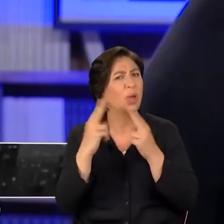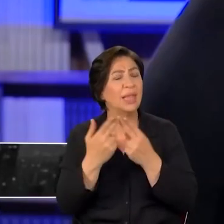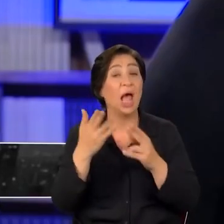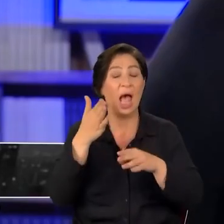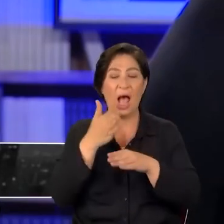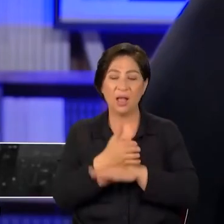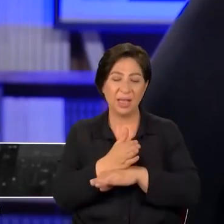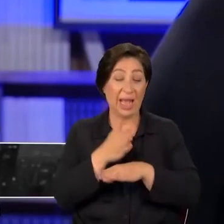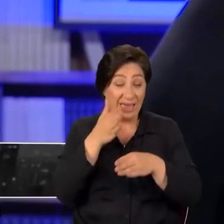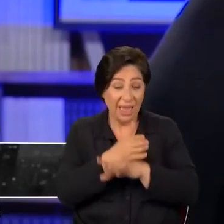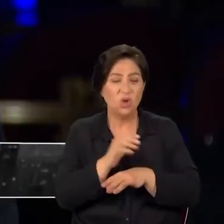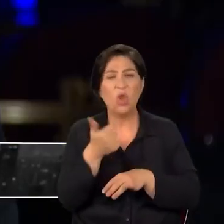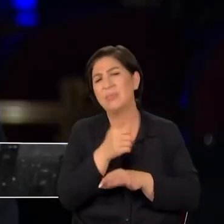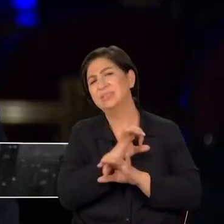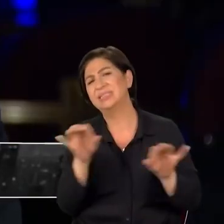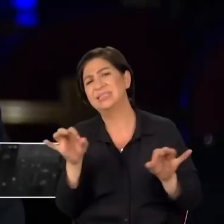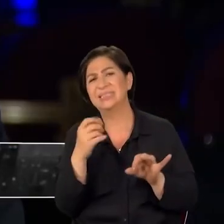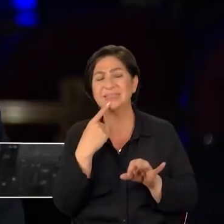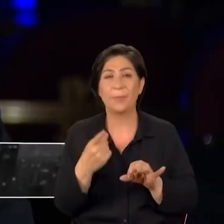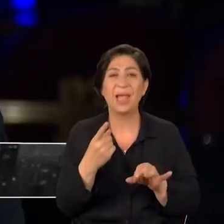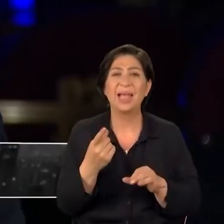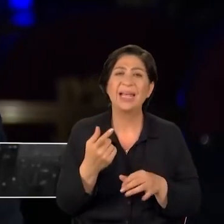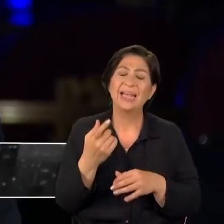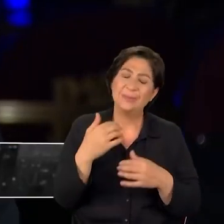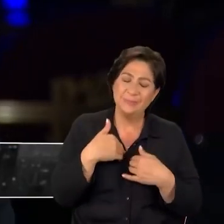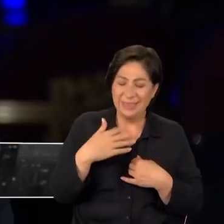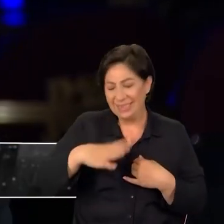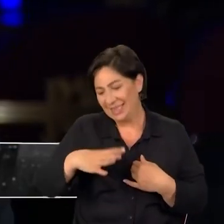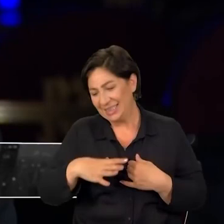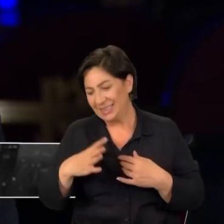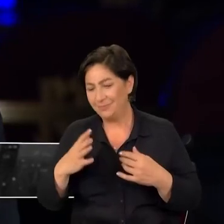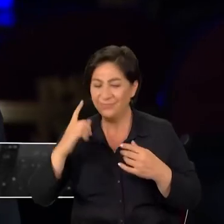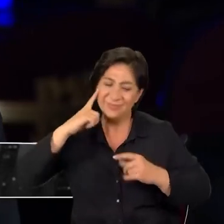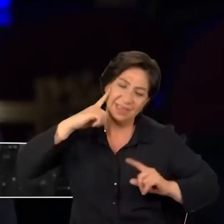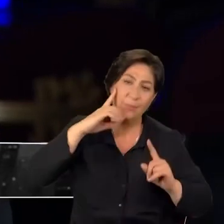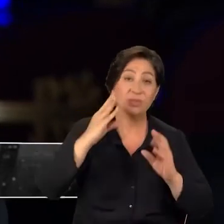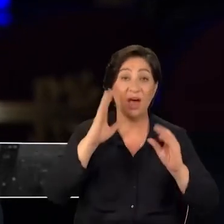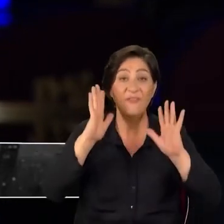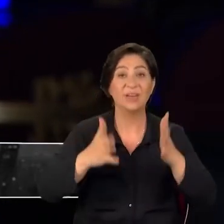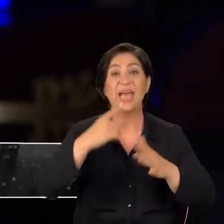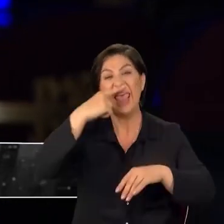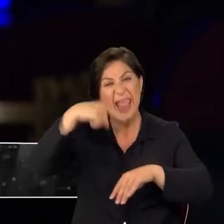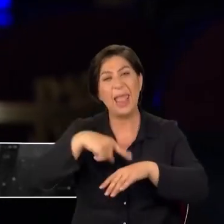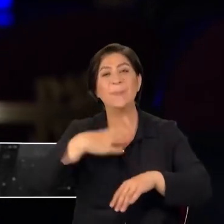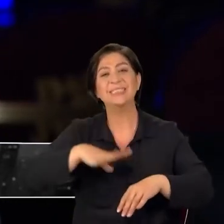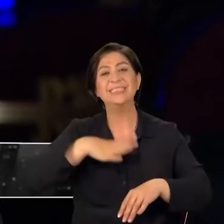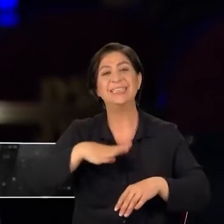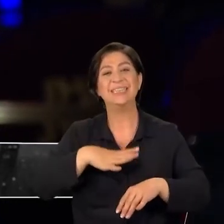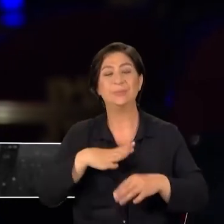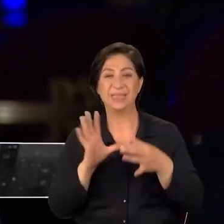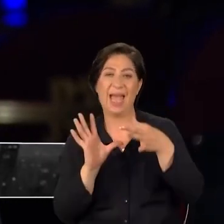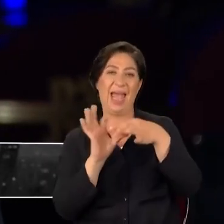gerçek sonrası dünya hakikatin önemsizleştiği bir dünya. Yani kanaatlerimizin daha fazla ön plana çıktığı, bizim